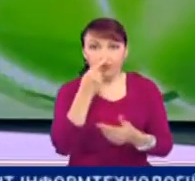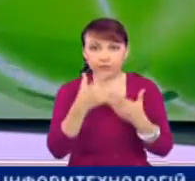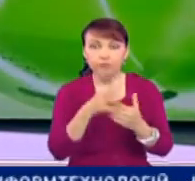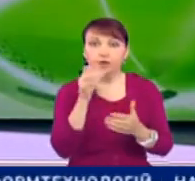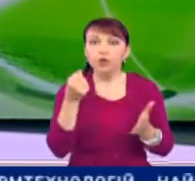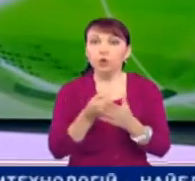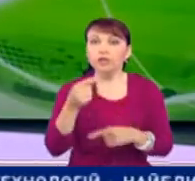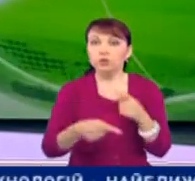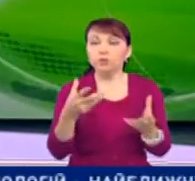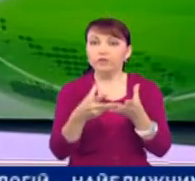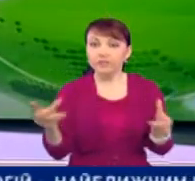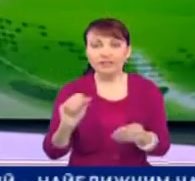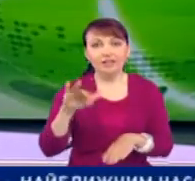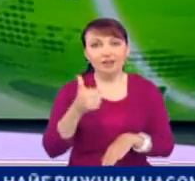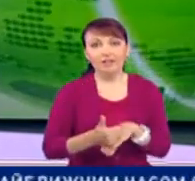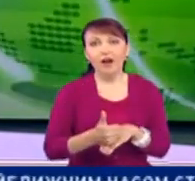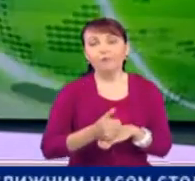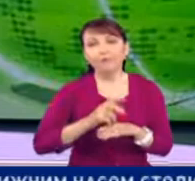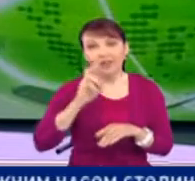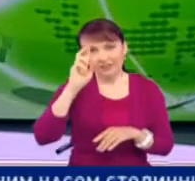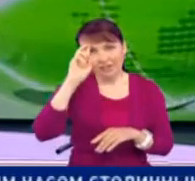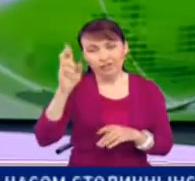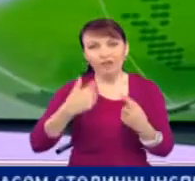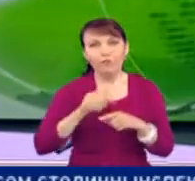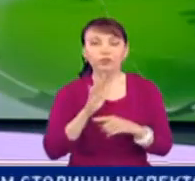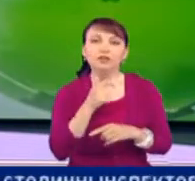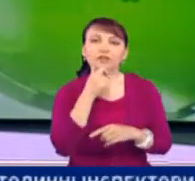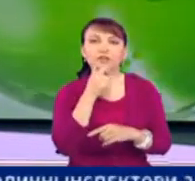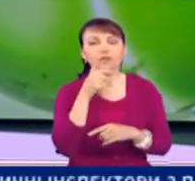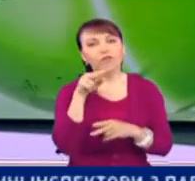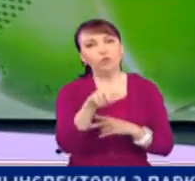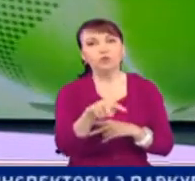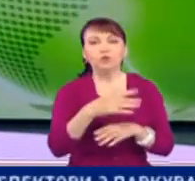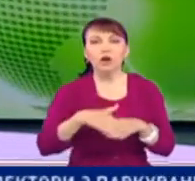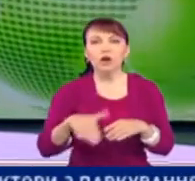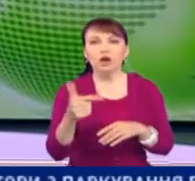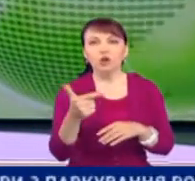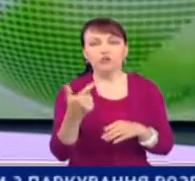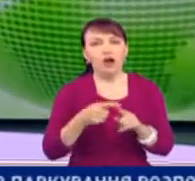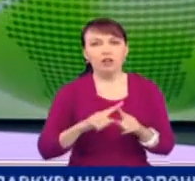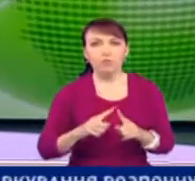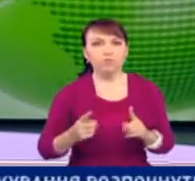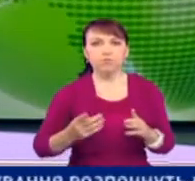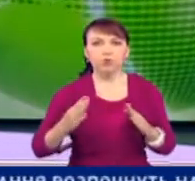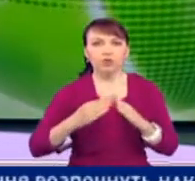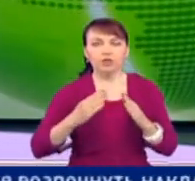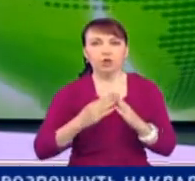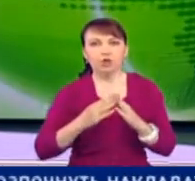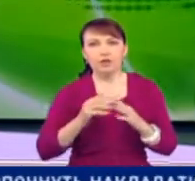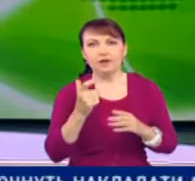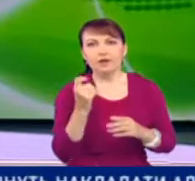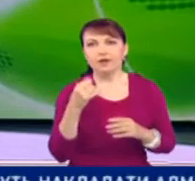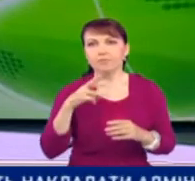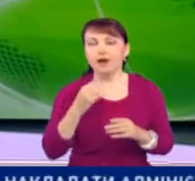наступної весни глава держави буде з кабінета дивитись на вулицю Грушевського, а не на будинок з химерами. Тож яким може стати новий